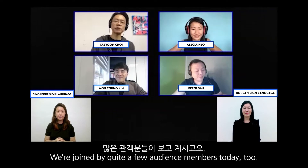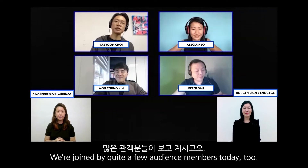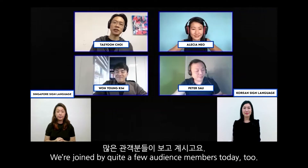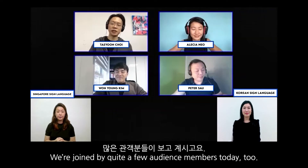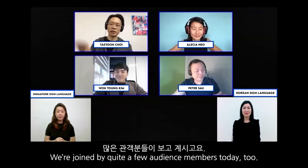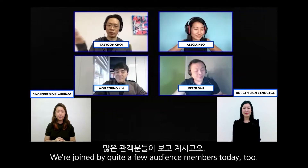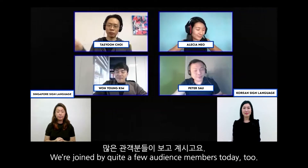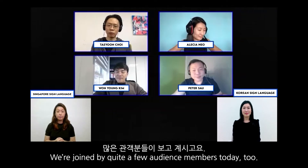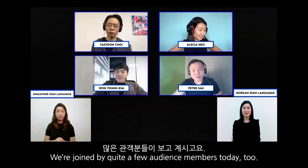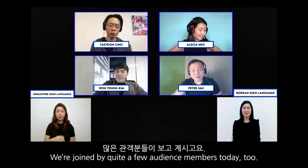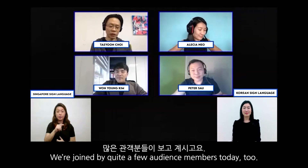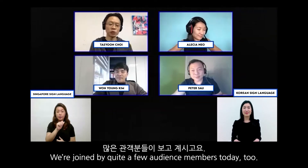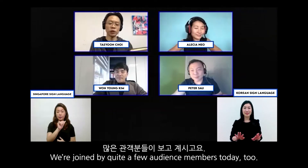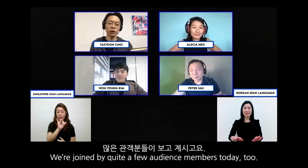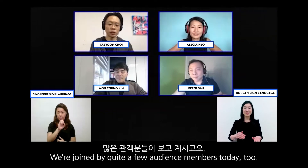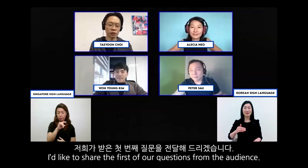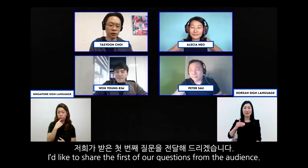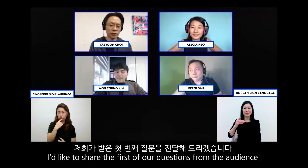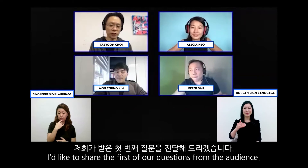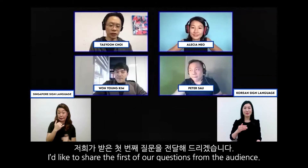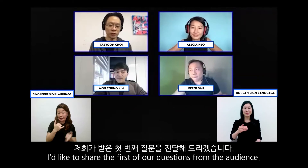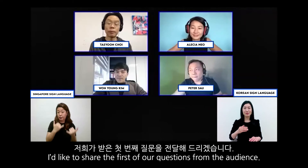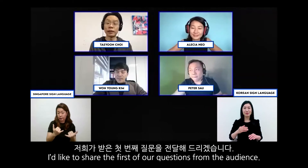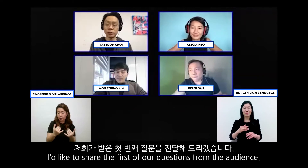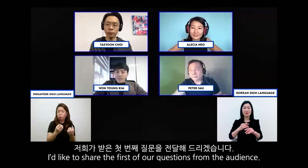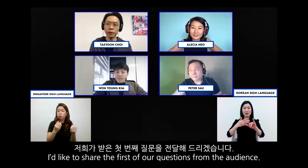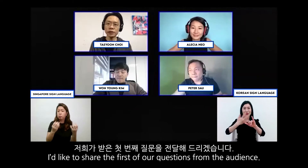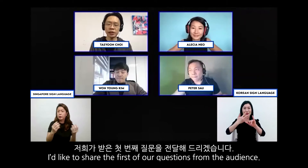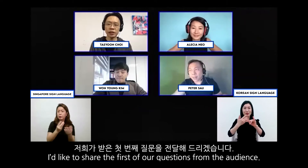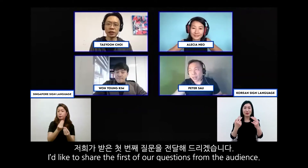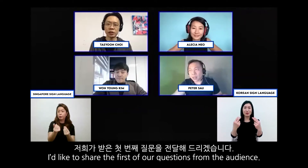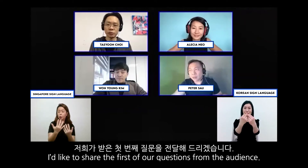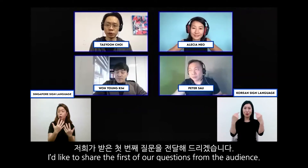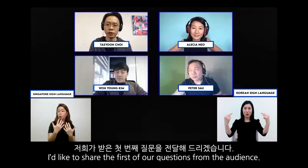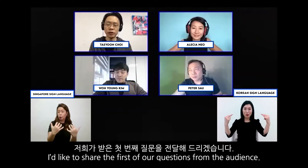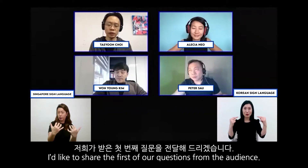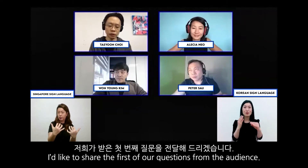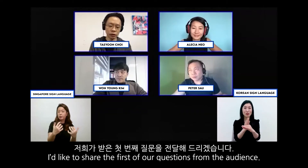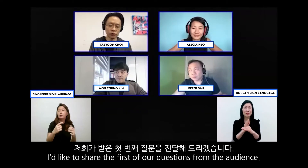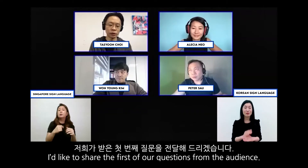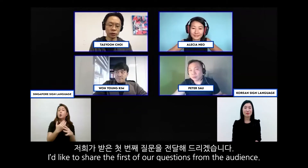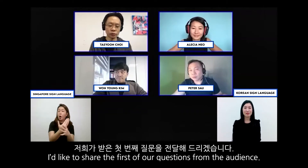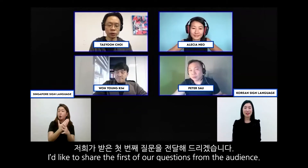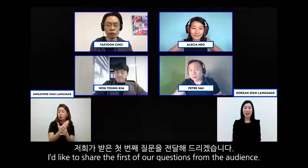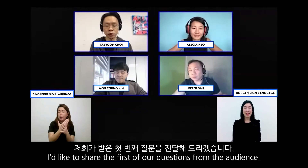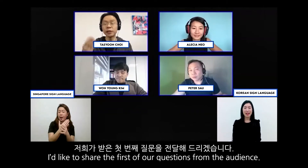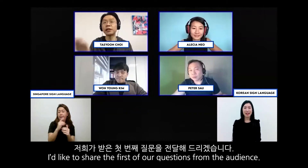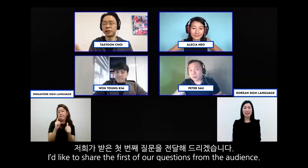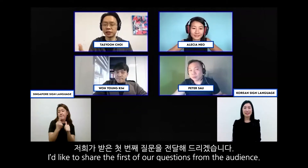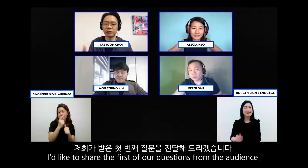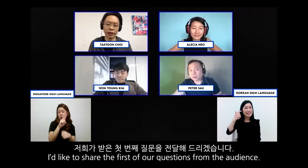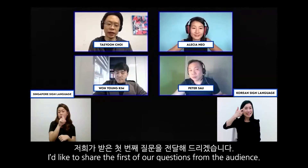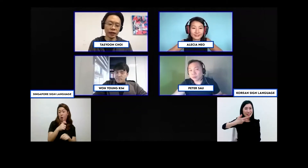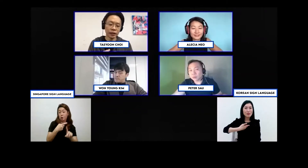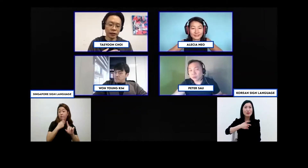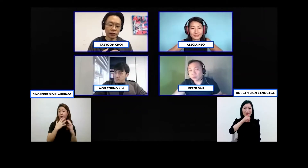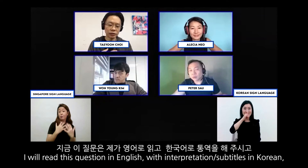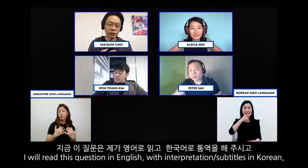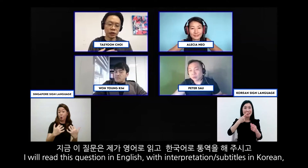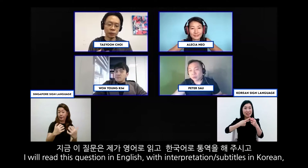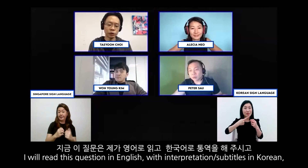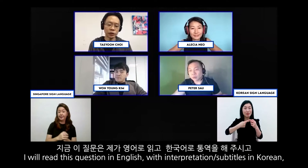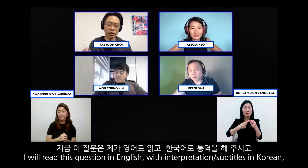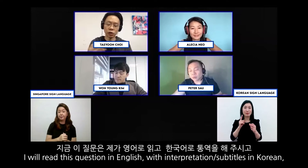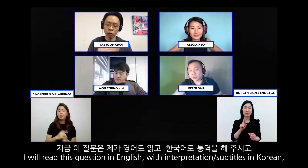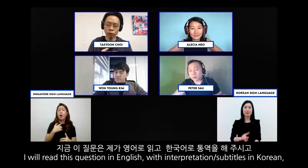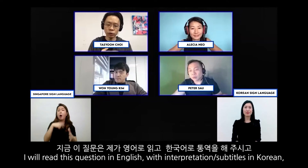다른 관객분들이 오고 계시고요. 저희가 받은 첫 번째 질문을 전달해 드리겠습니다. 지금